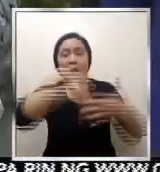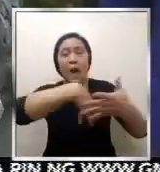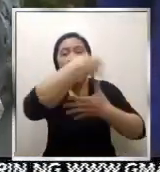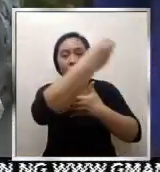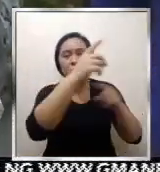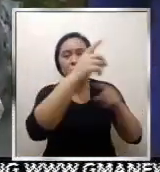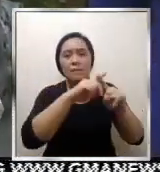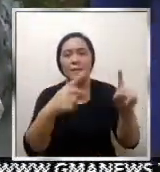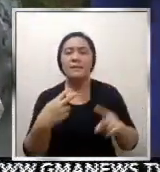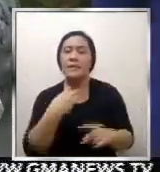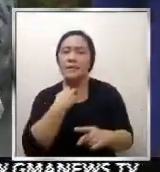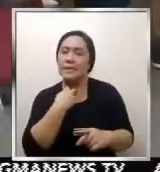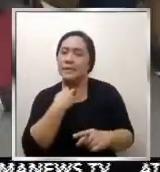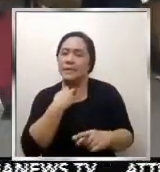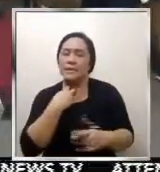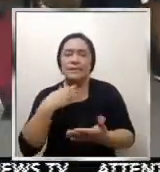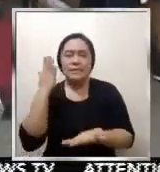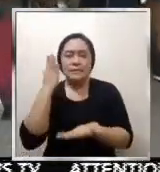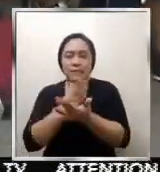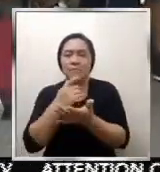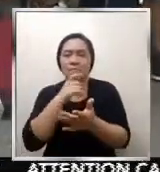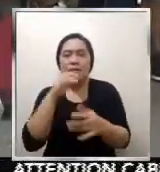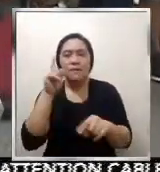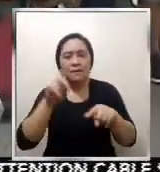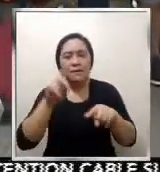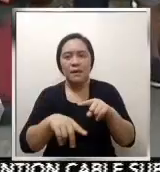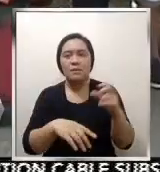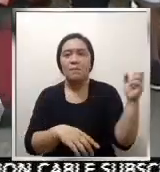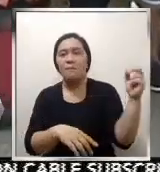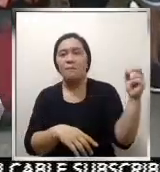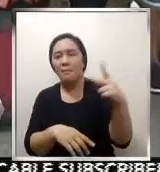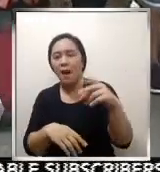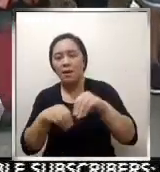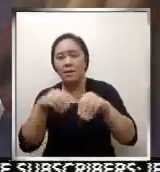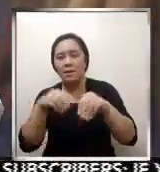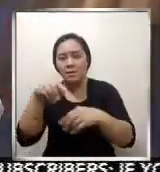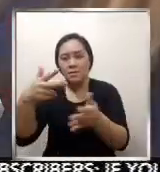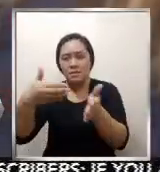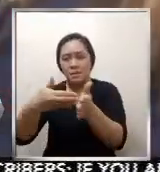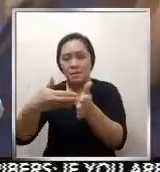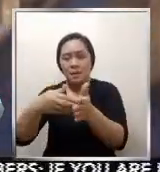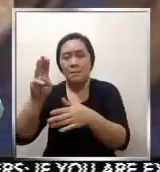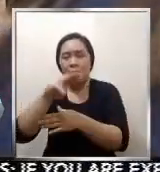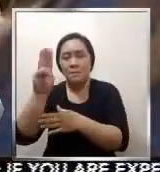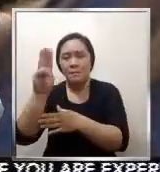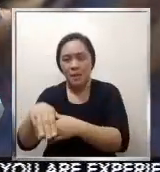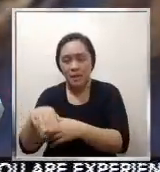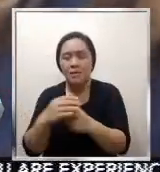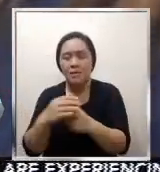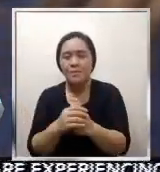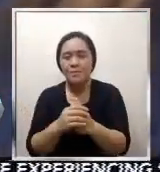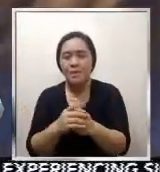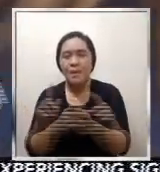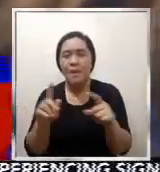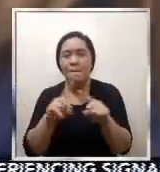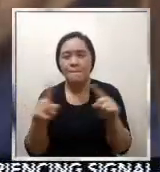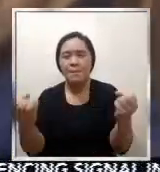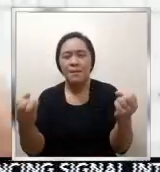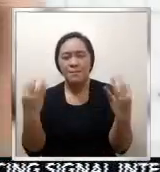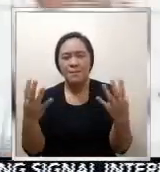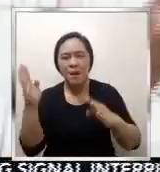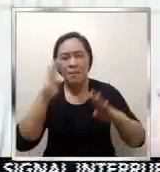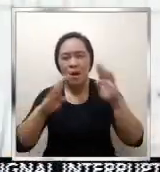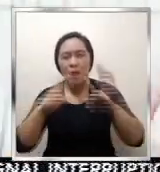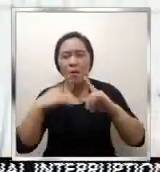abroad, inihatid daw sila sa NAIA ng kanilang employment agency. May booking naman ang ilan pero hindi ngayong araw. Choice